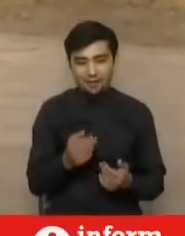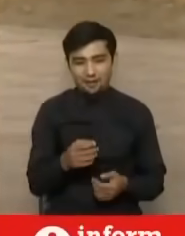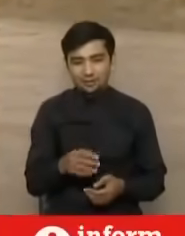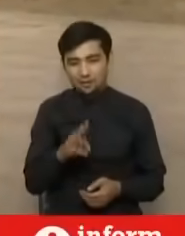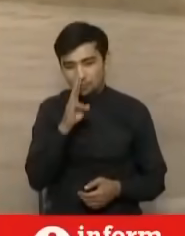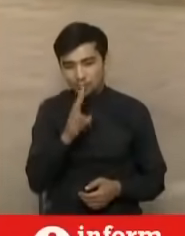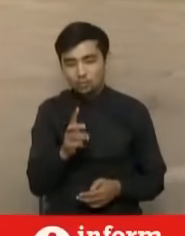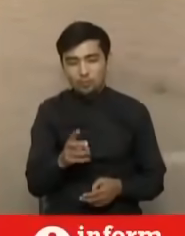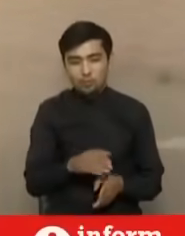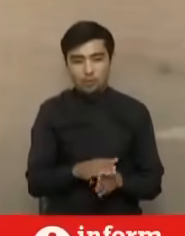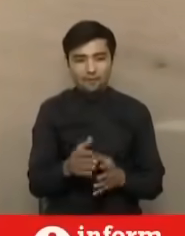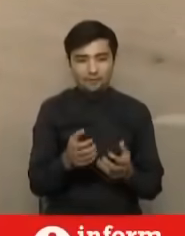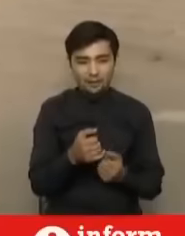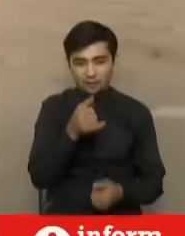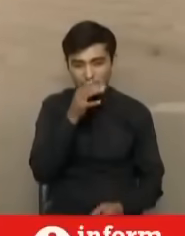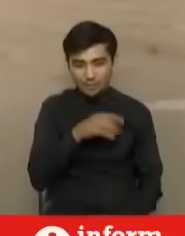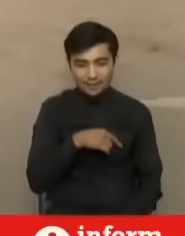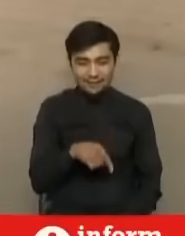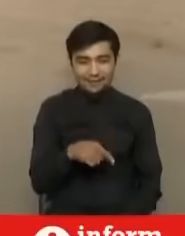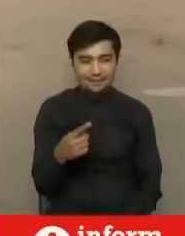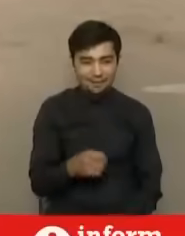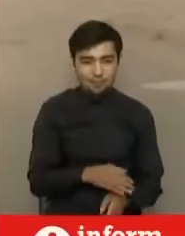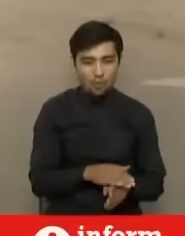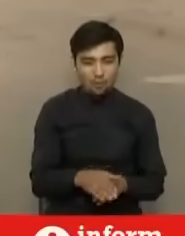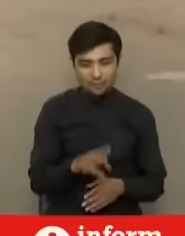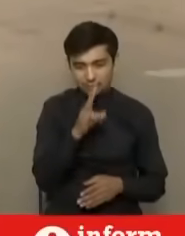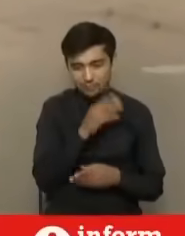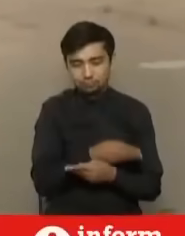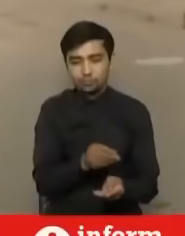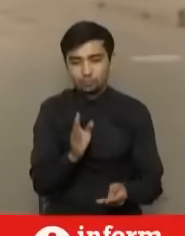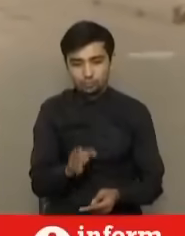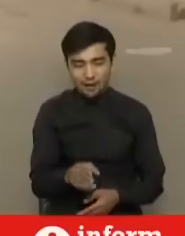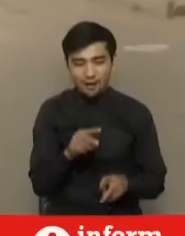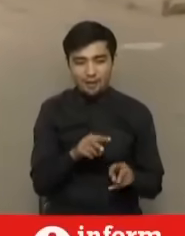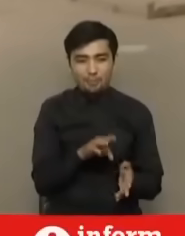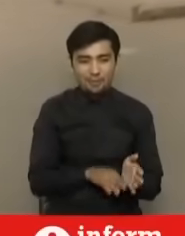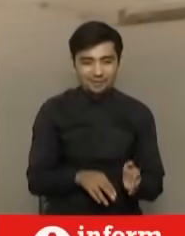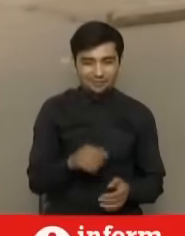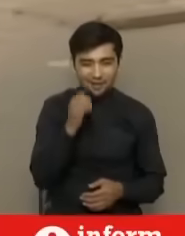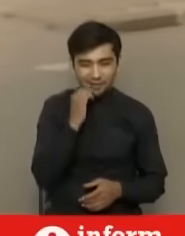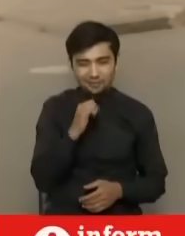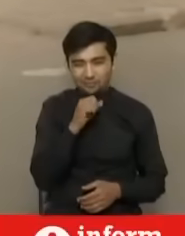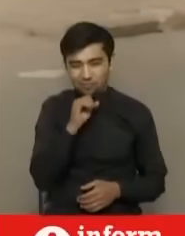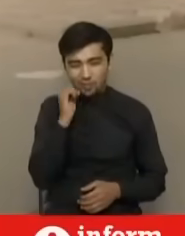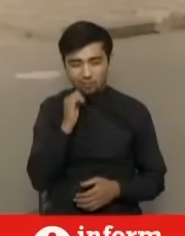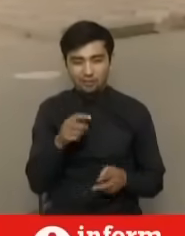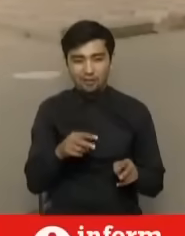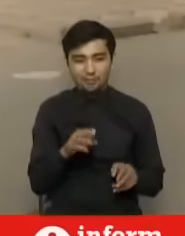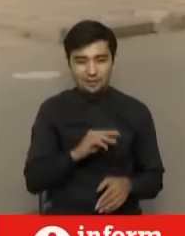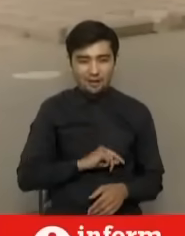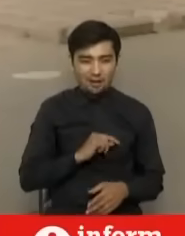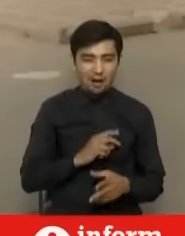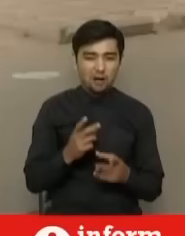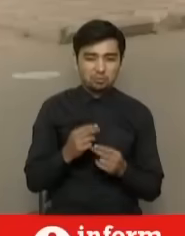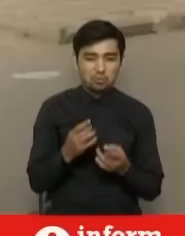ала алмаған жұмысшылардың ақысын осы аптада толық төлейміз деп отыр. Ал қараусыз қалған қарттарды күтіп жүрген қызметкерлер енді уәденің құр